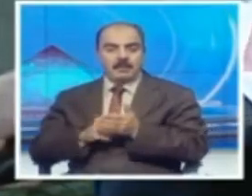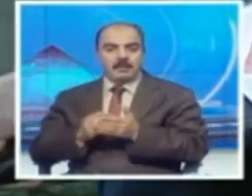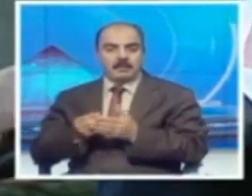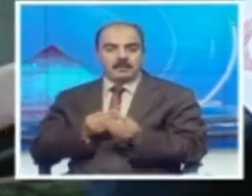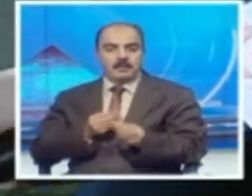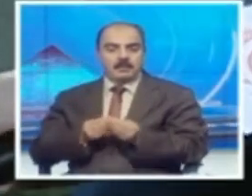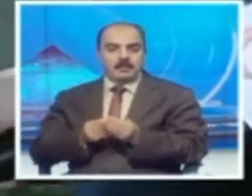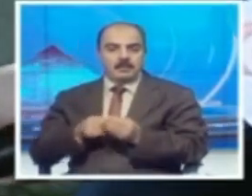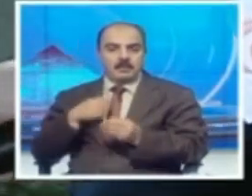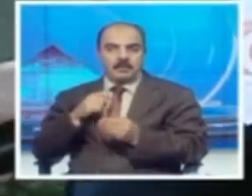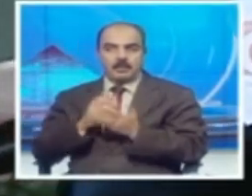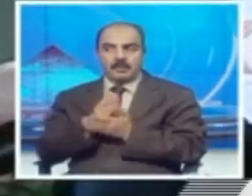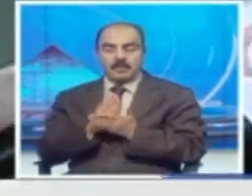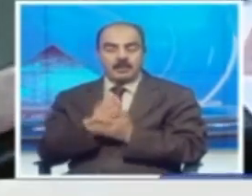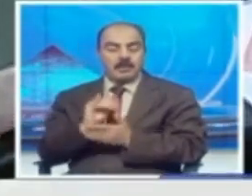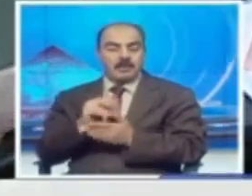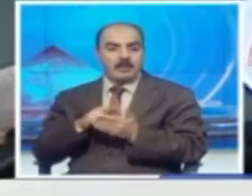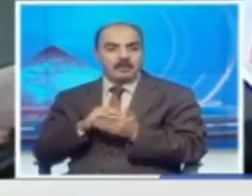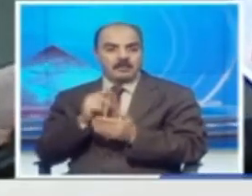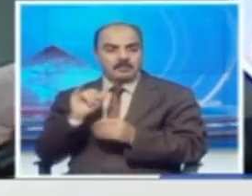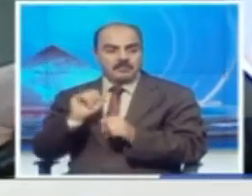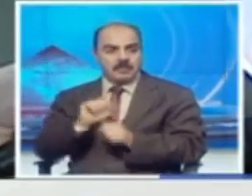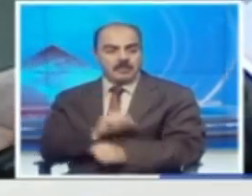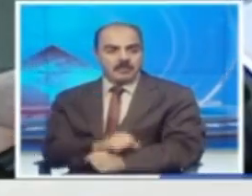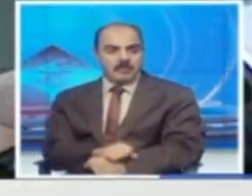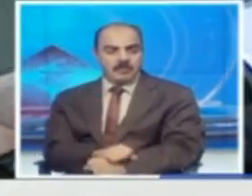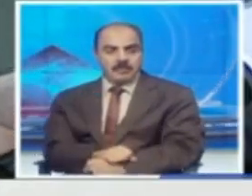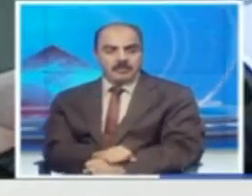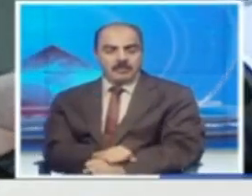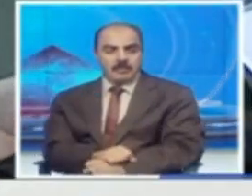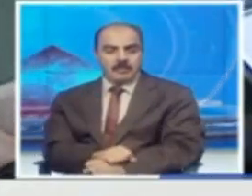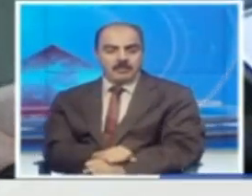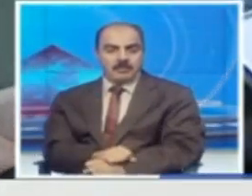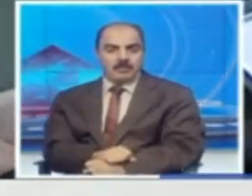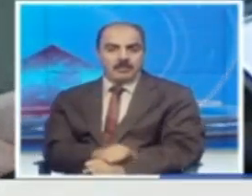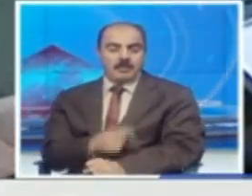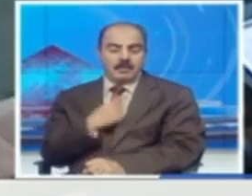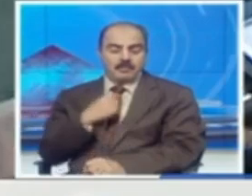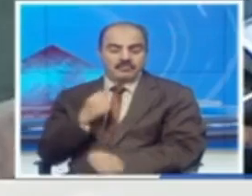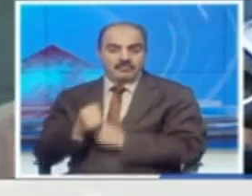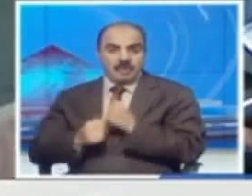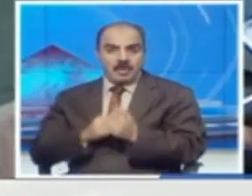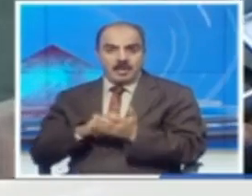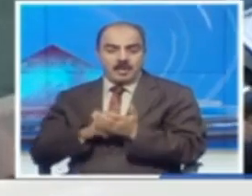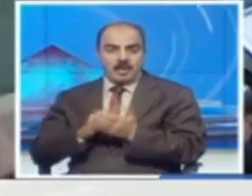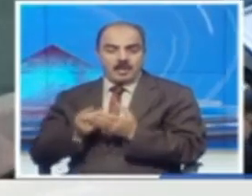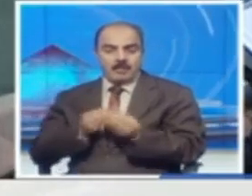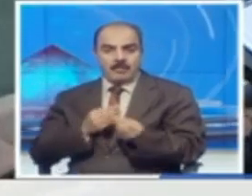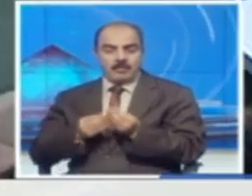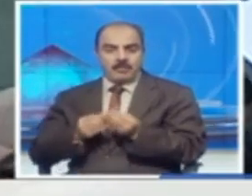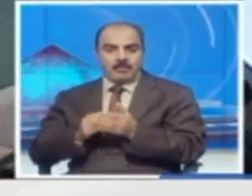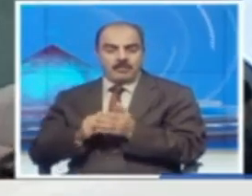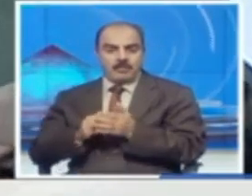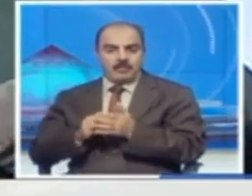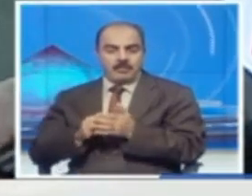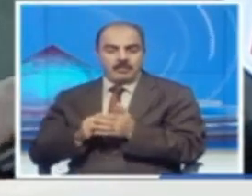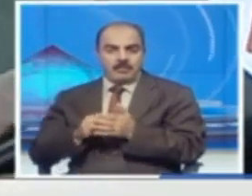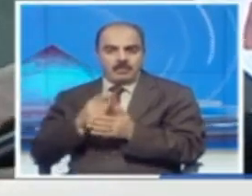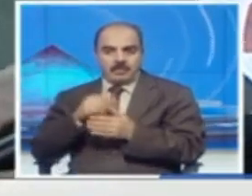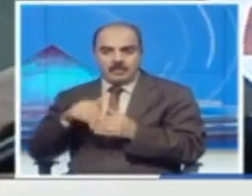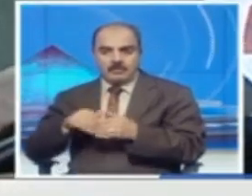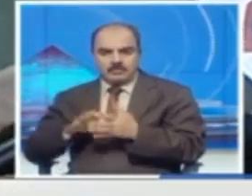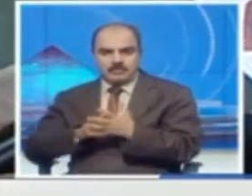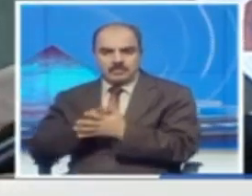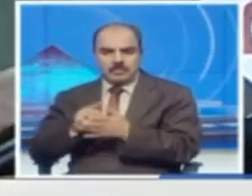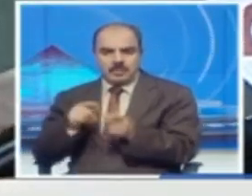وزاره الخارجيه والجهات الاخرى المعنيه. اكيد لازم يبقى في فعاليات مبكره ل يعني داخليه